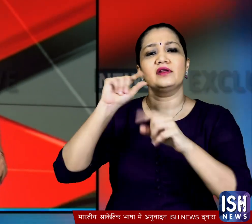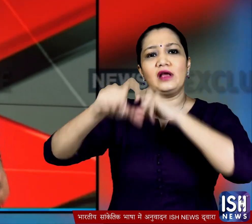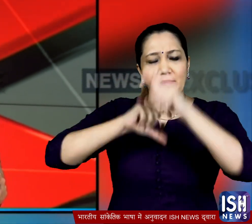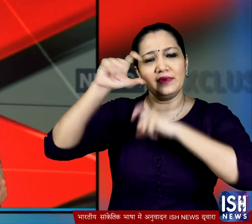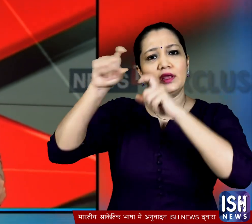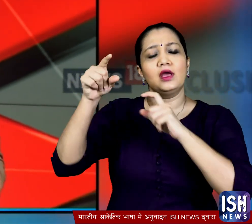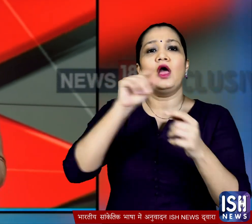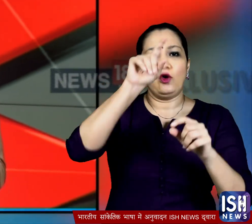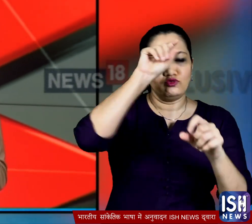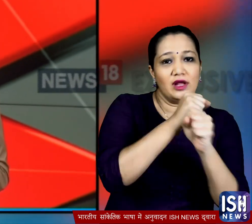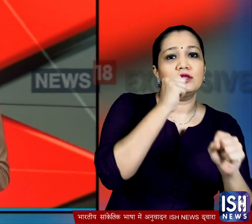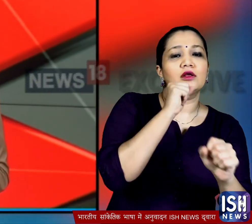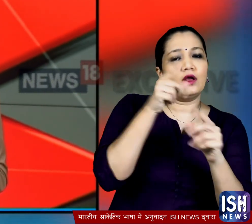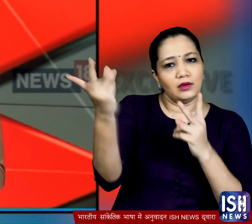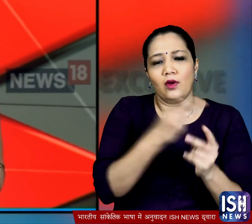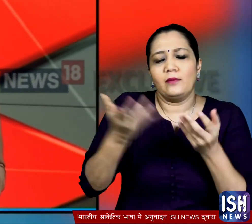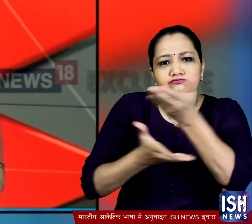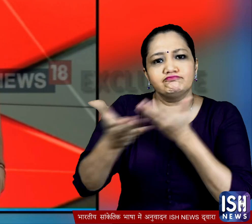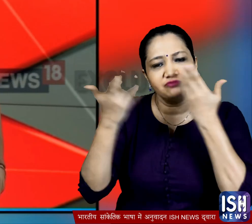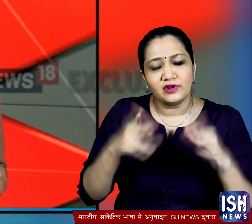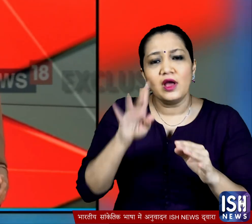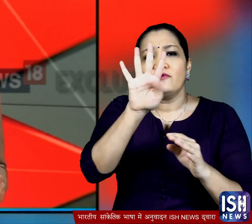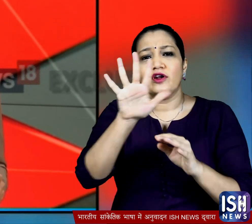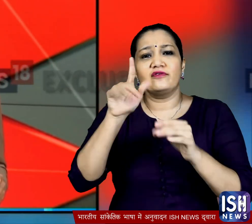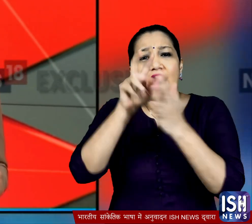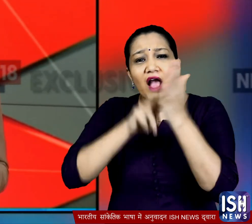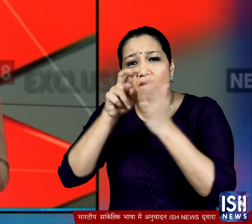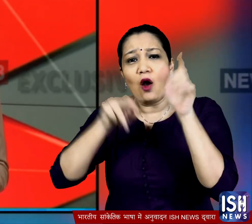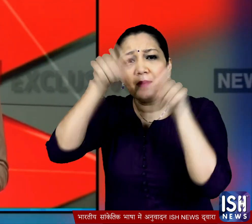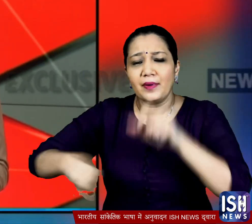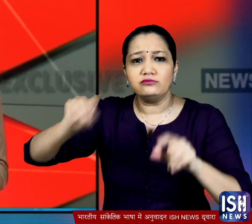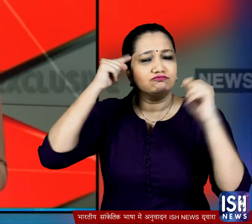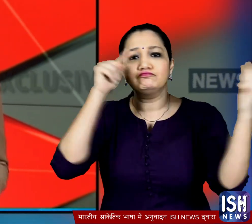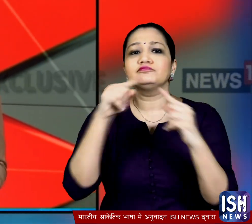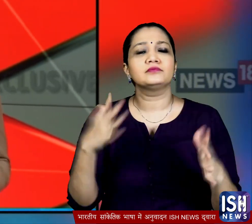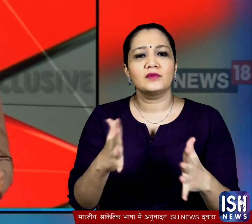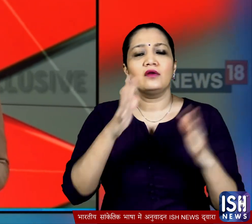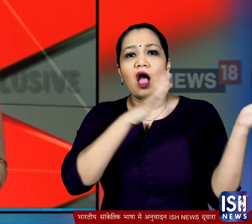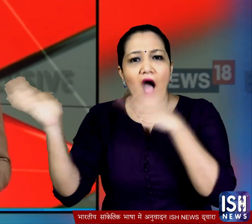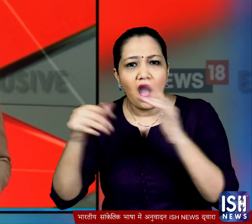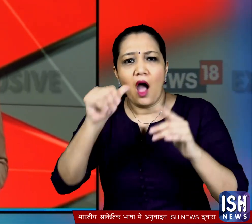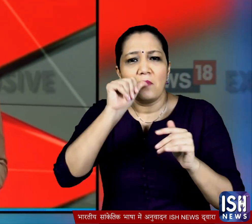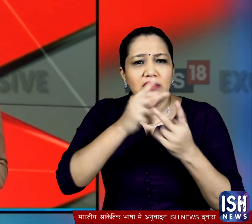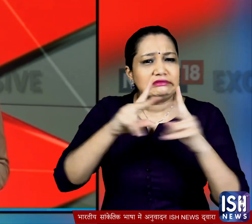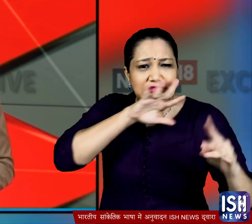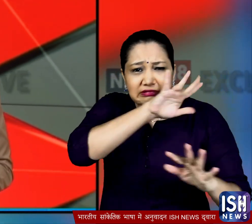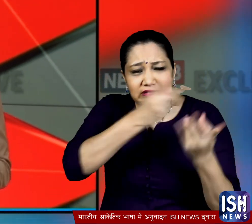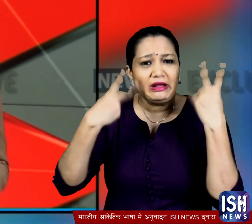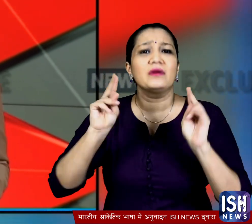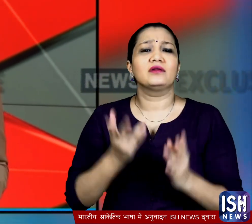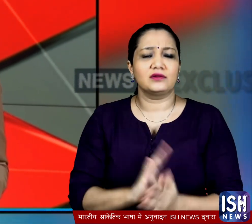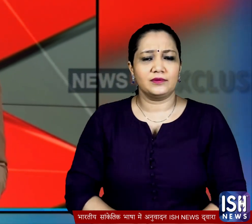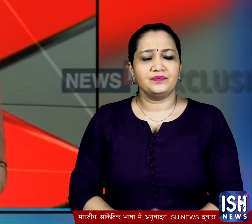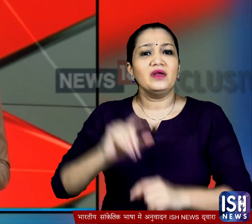पिछले साल समझौता किया था, जिसका आसपास के 45 गांवों के लोग विरोध कर रहे हैं क्योंकि उन्हें इससे हवा और पानी में प्रदूषण फैलने का डर है।